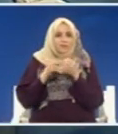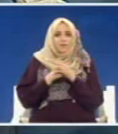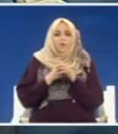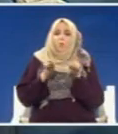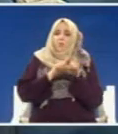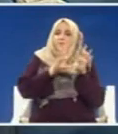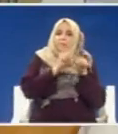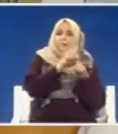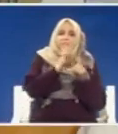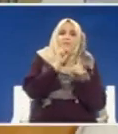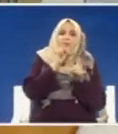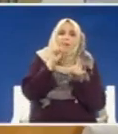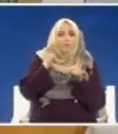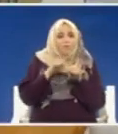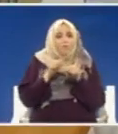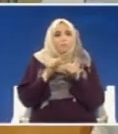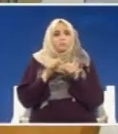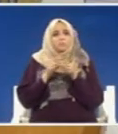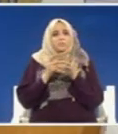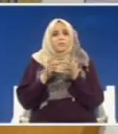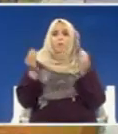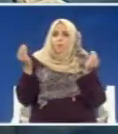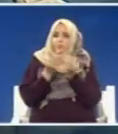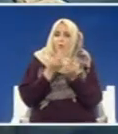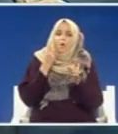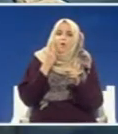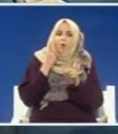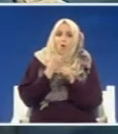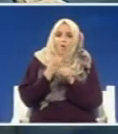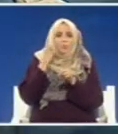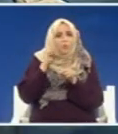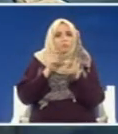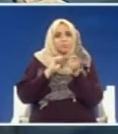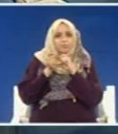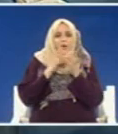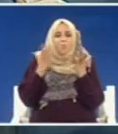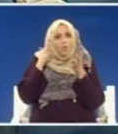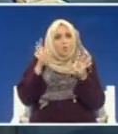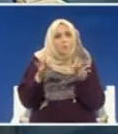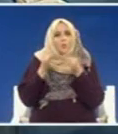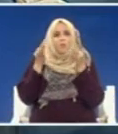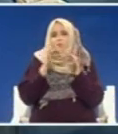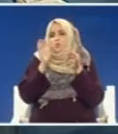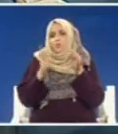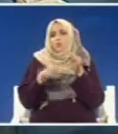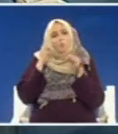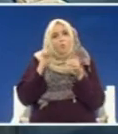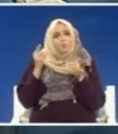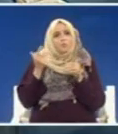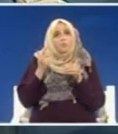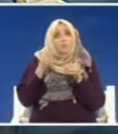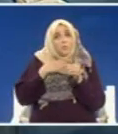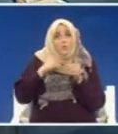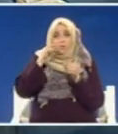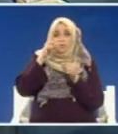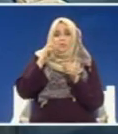وأهلها. لابد من السعي والاجتماع من أجل التشاور للوصول إلى حل يرضي الجميع ويرضي الله قبل كل